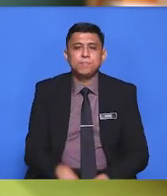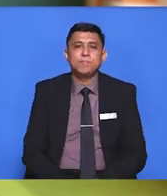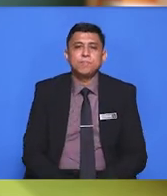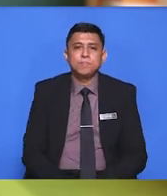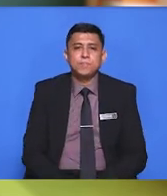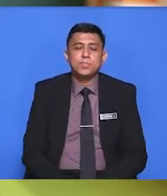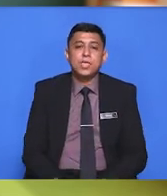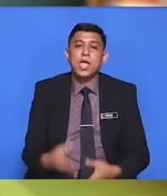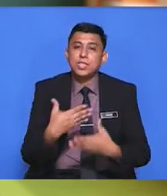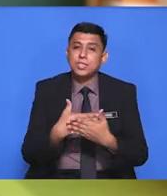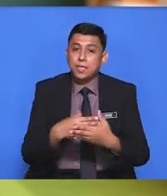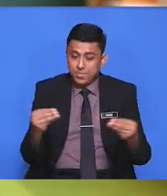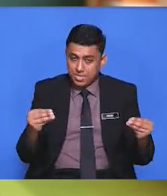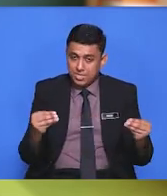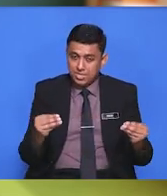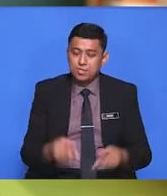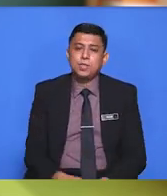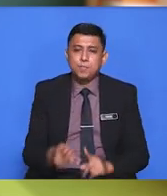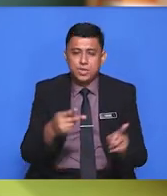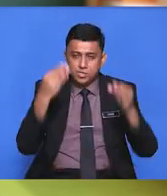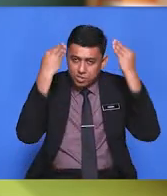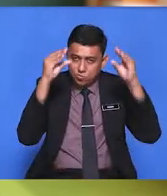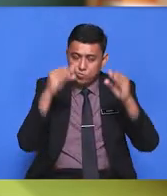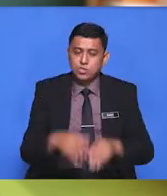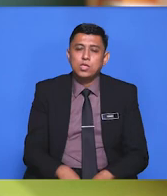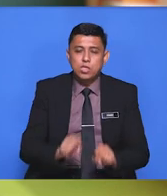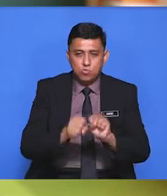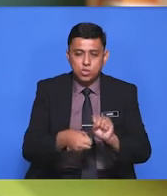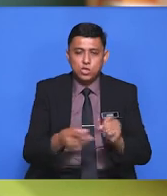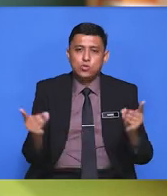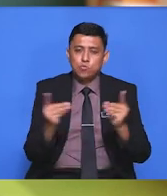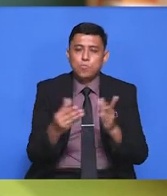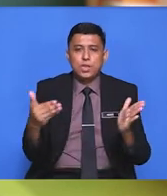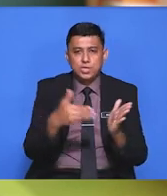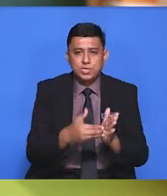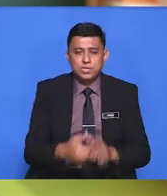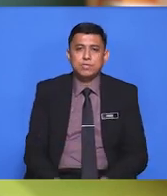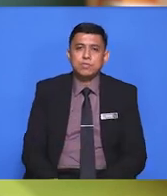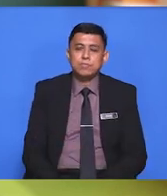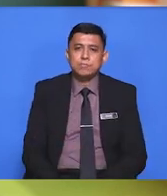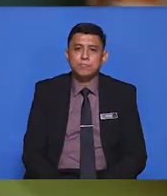Sekian sahaja daripada cikgu. Semoga kita jumpa lagi.